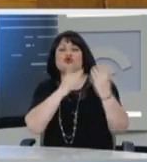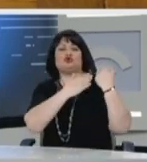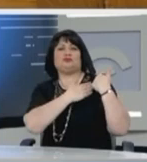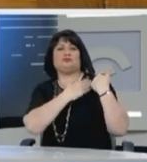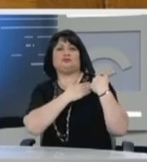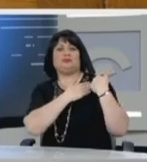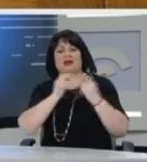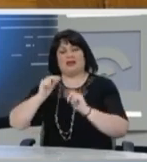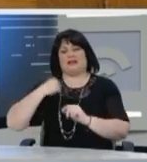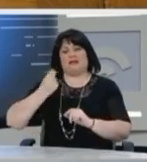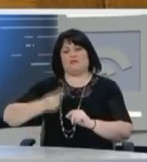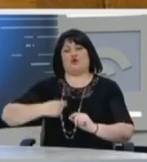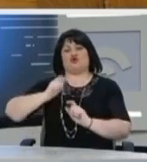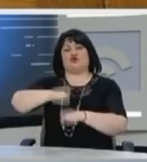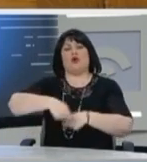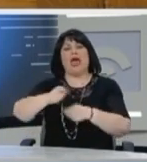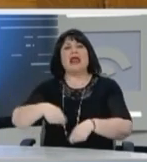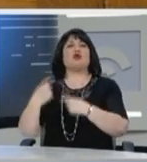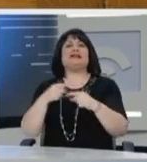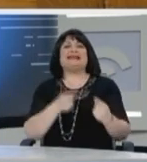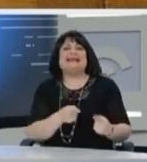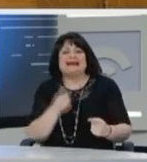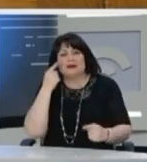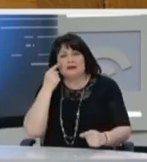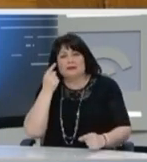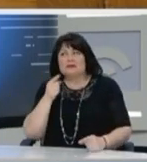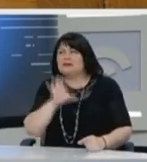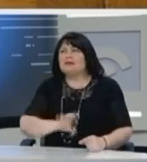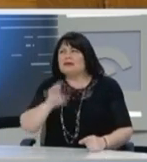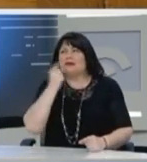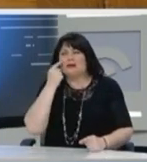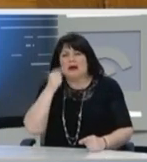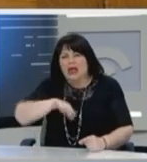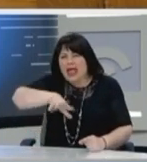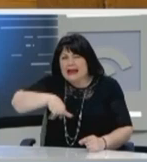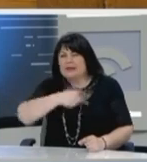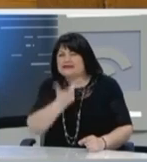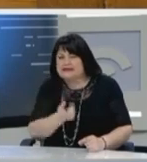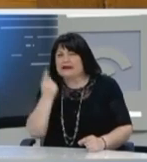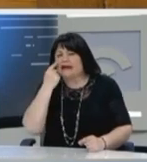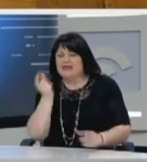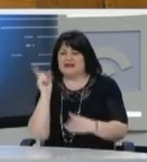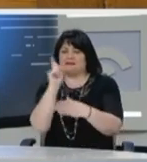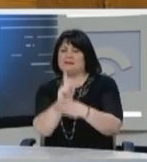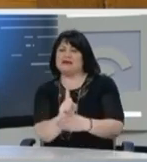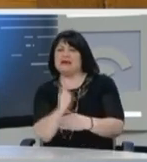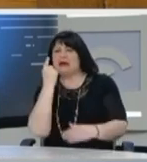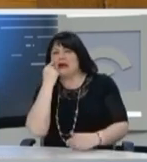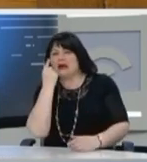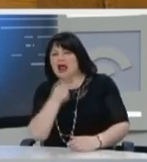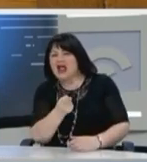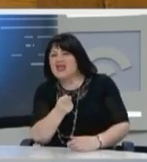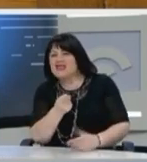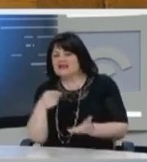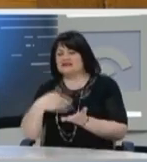Γιατί άλλο είναι να κυνηγάς το ίχνος μήπως έκλεψε και άλλο να τον έχεις παρόντα στη διαδικασία να